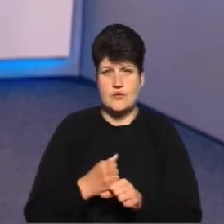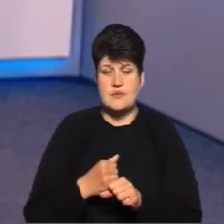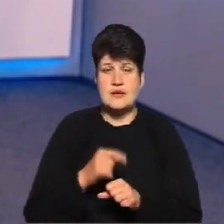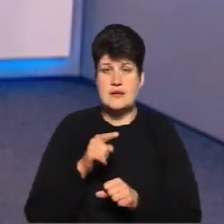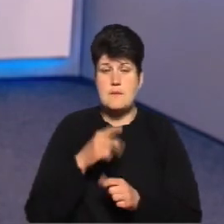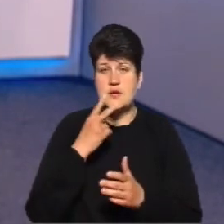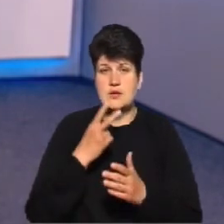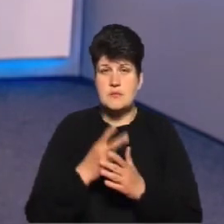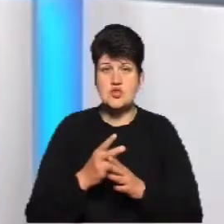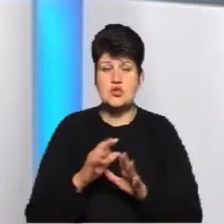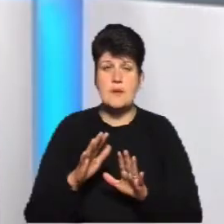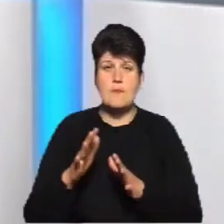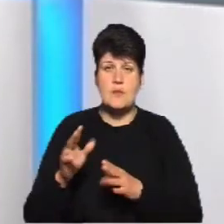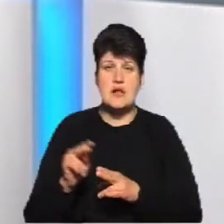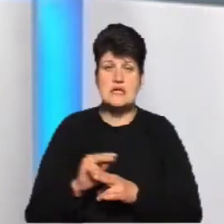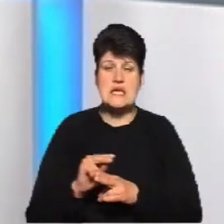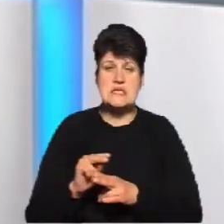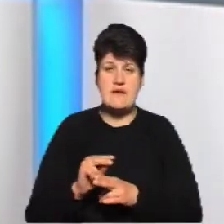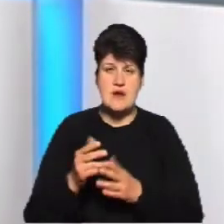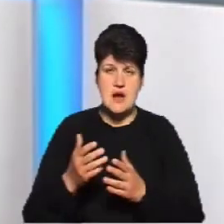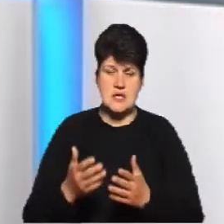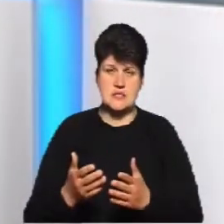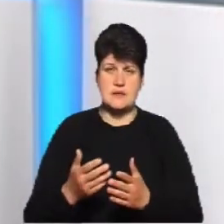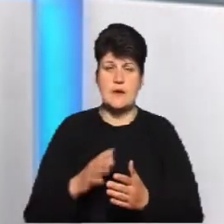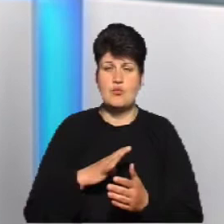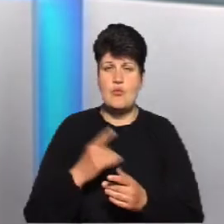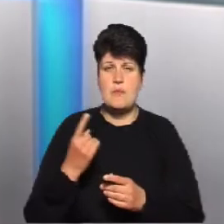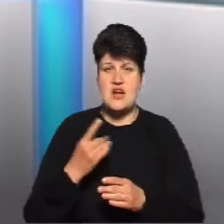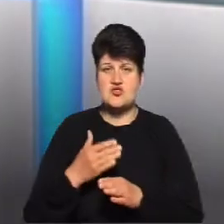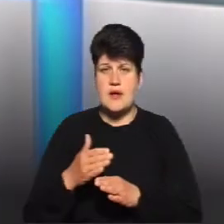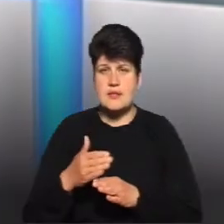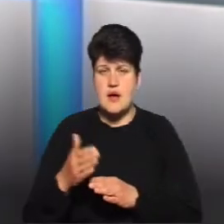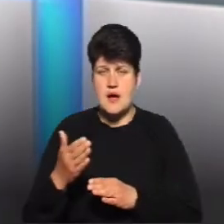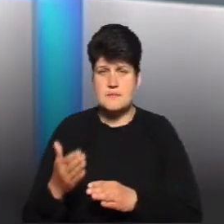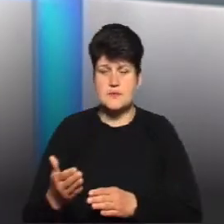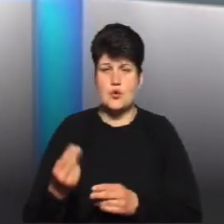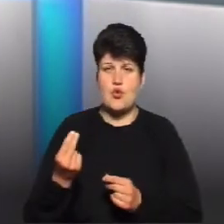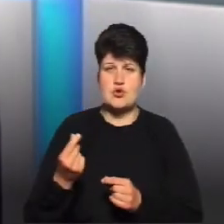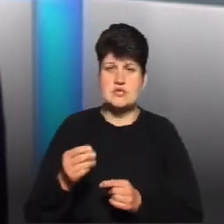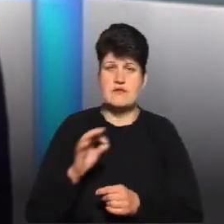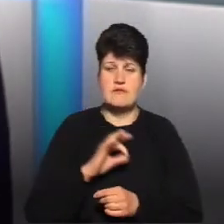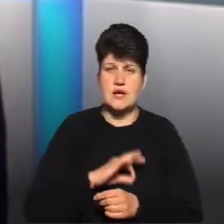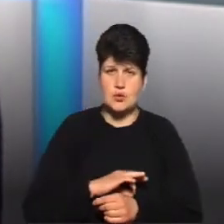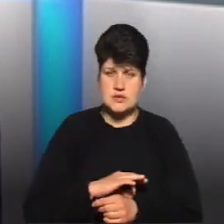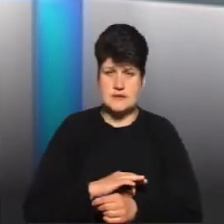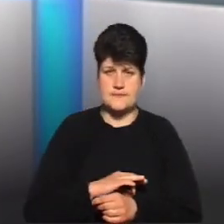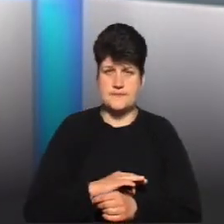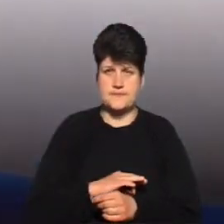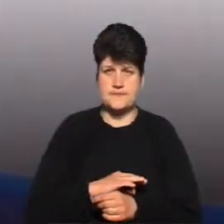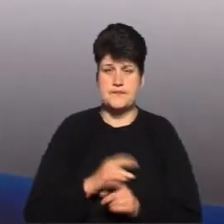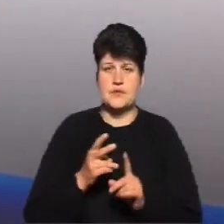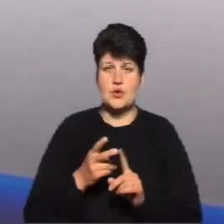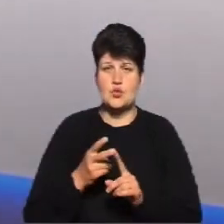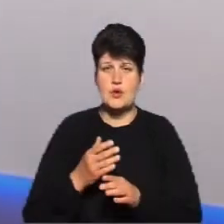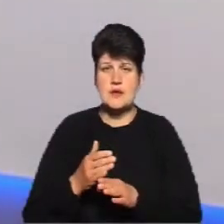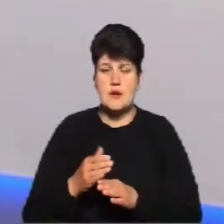певні моменти реставрації. Тобто був перший етап, кошти використали. Другий етап